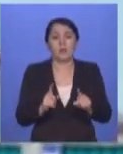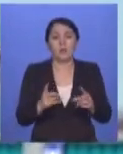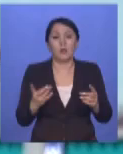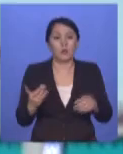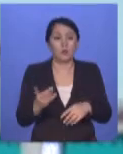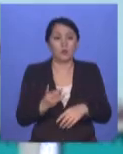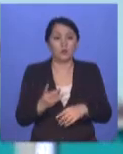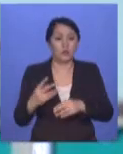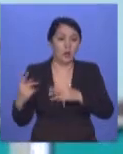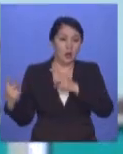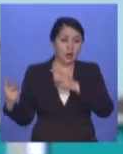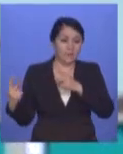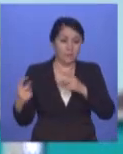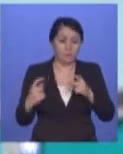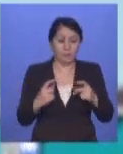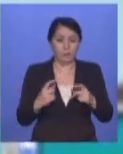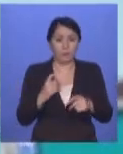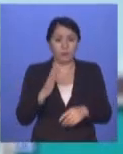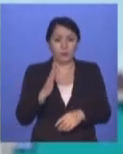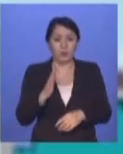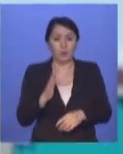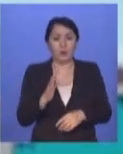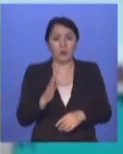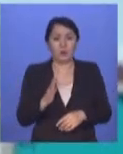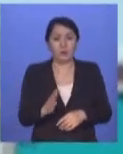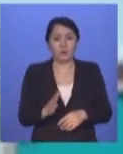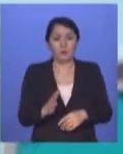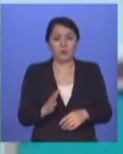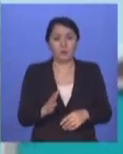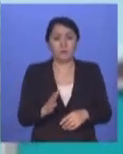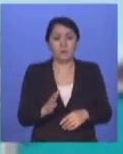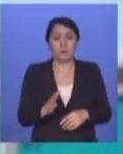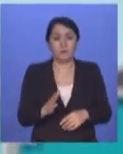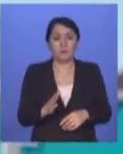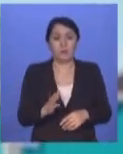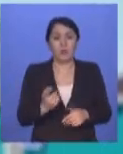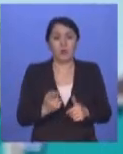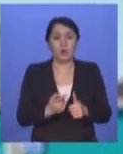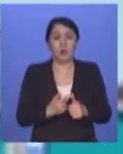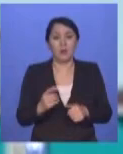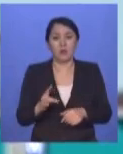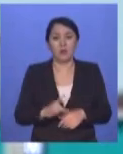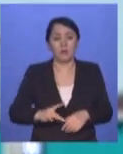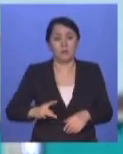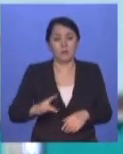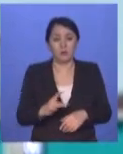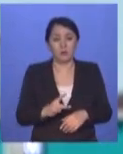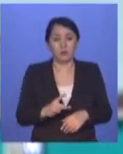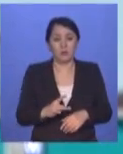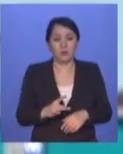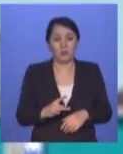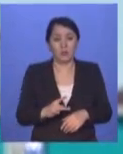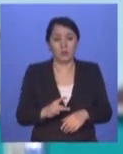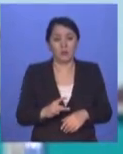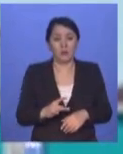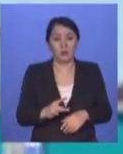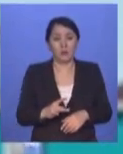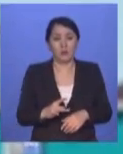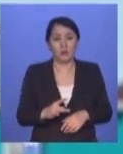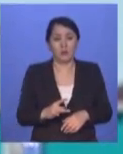тиісті автобустық маршрут осы жаңадан атауын алған бірлік шағын ауданына